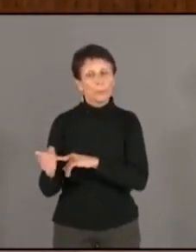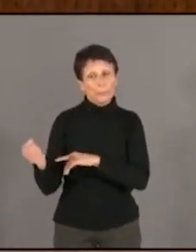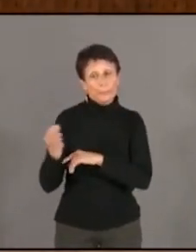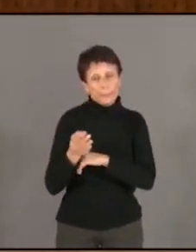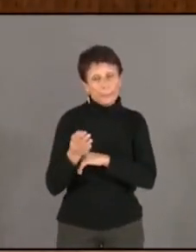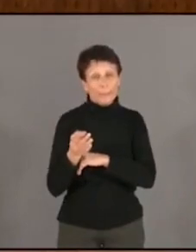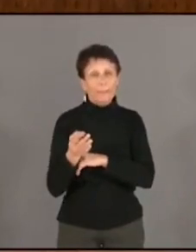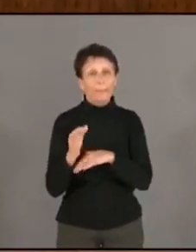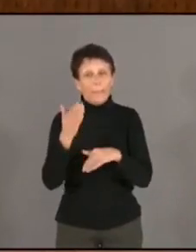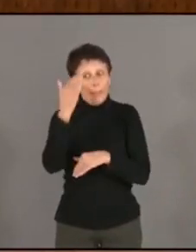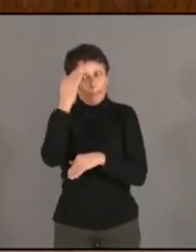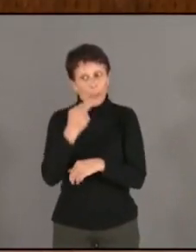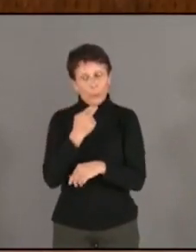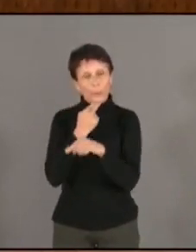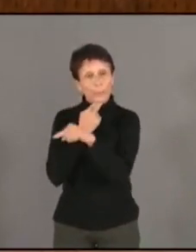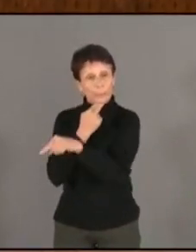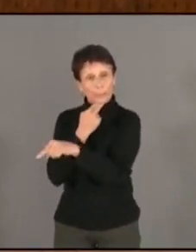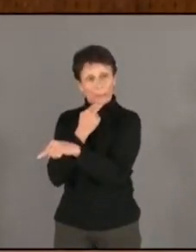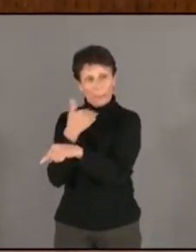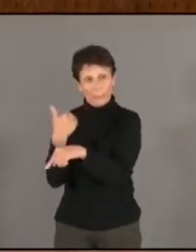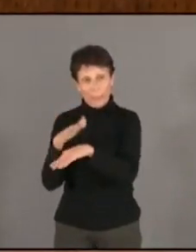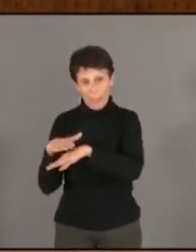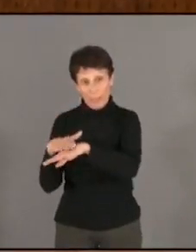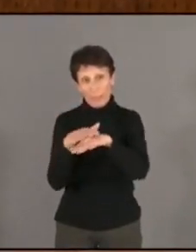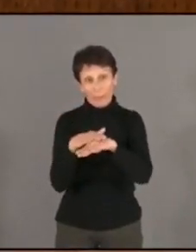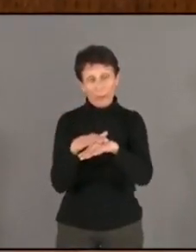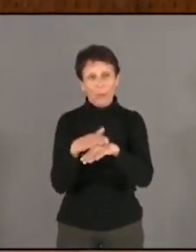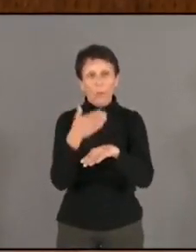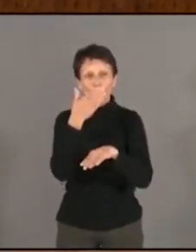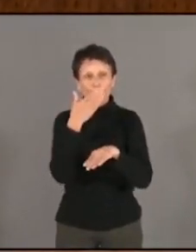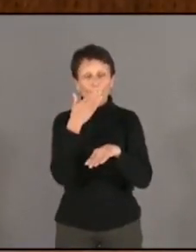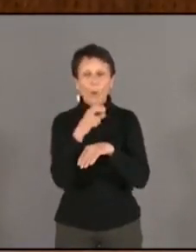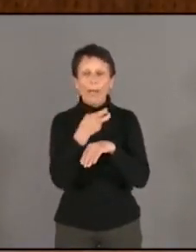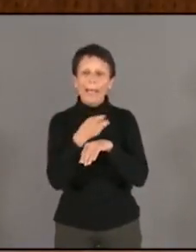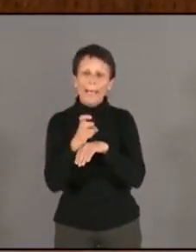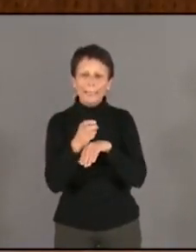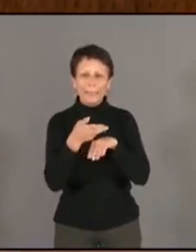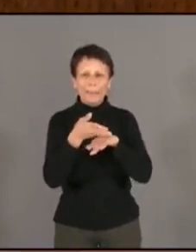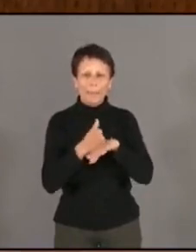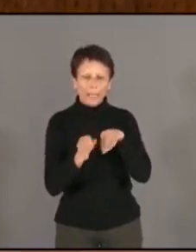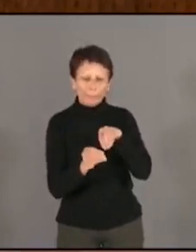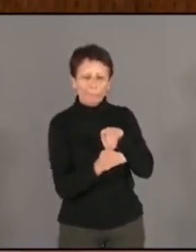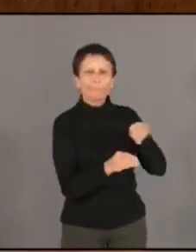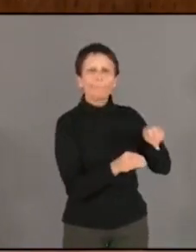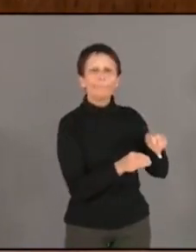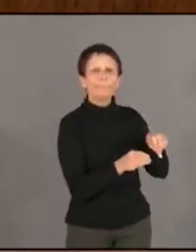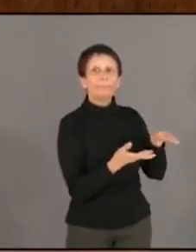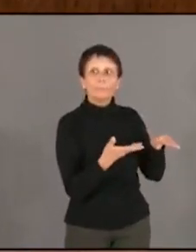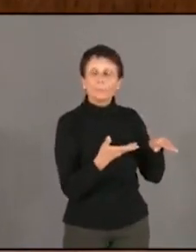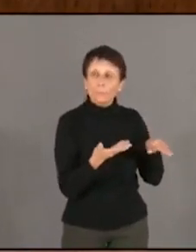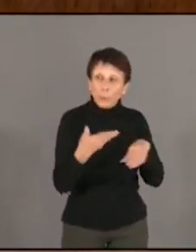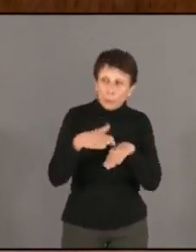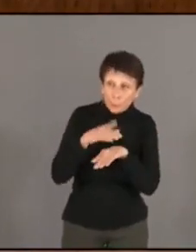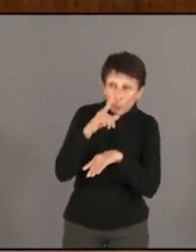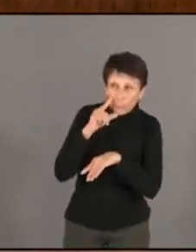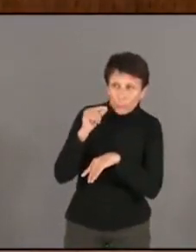le cas de l'utilisation de ces emprunts, eh bien de provisionner le risque. Donc je vous pose la question, Monsieur Canicave, avez-vous provisionné